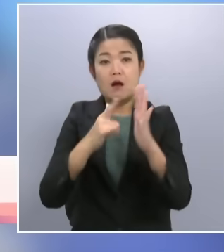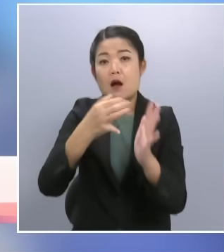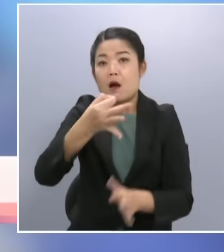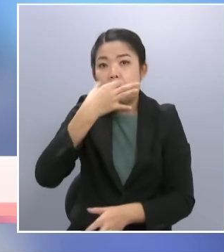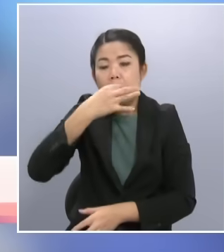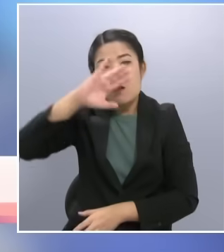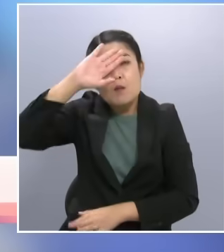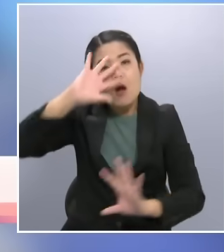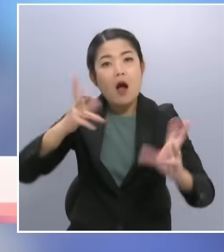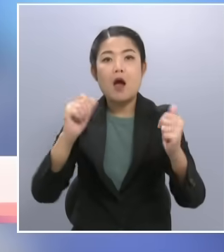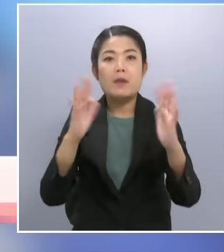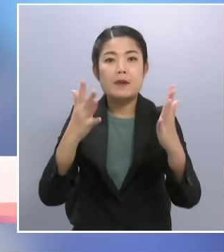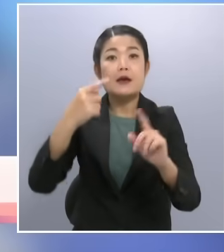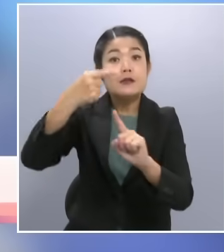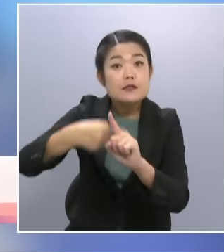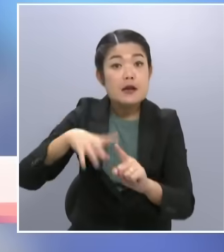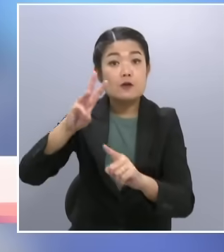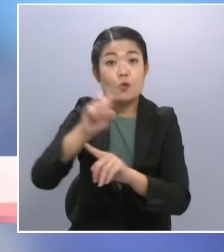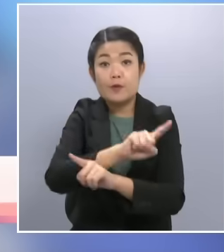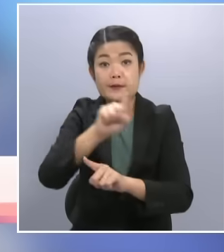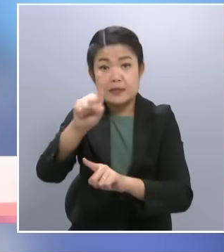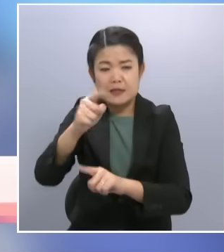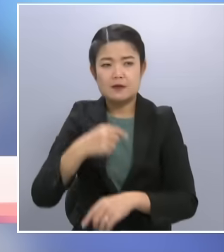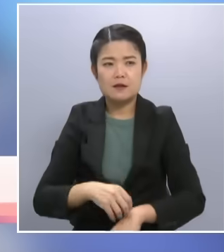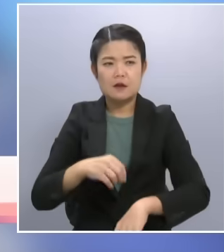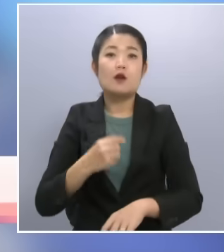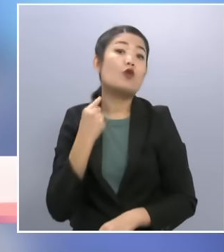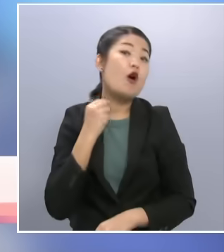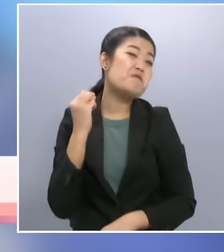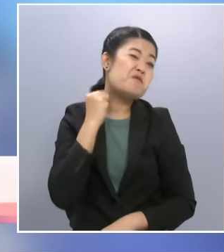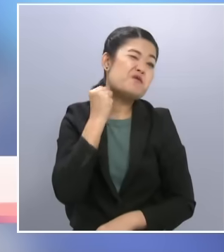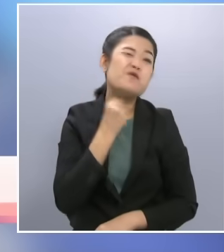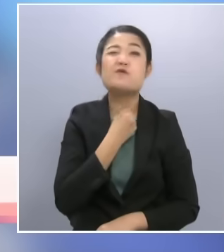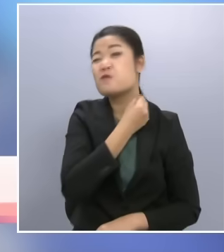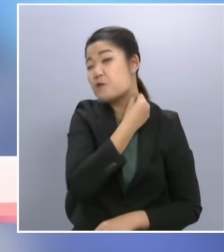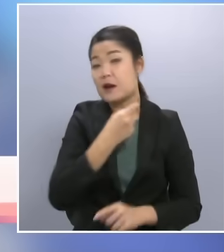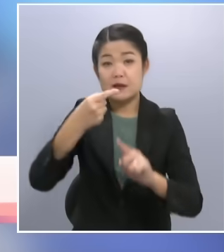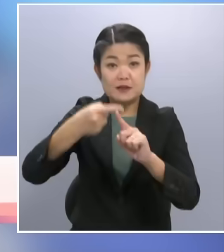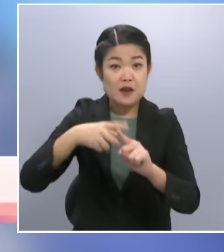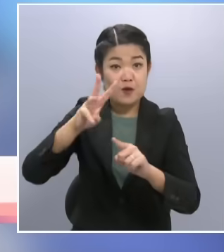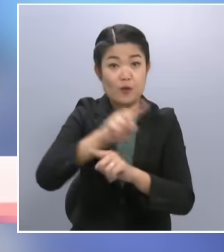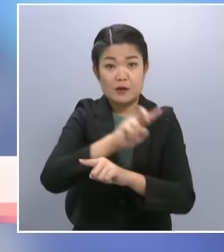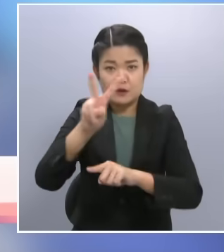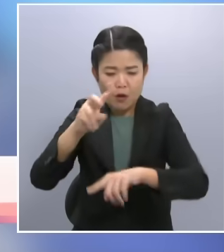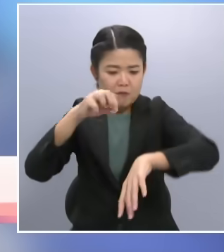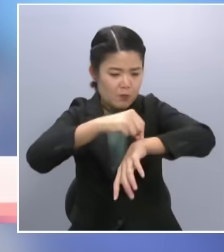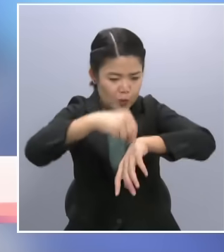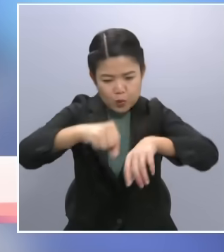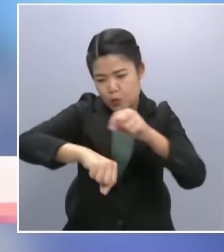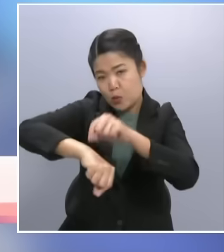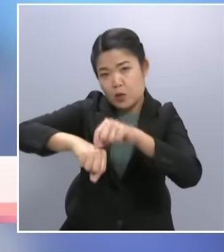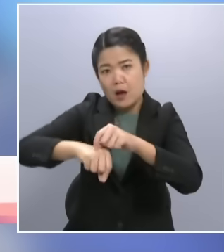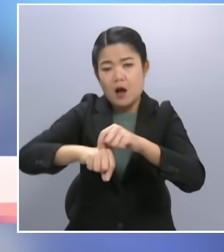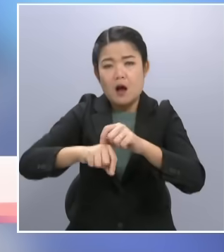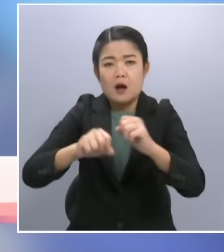ต่อมา 1มิถุนายนเธอเองมีผื่นขึ้นที่คอ 2มิถุนายนผื่นขึ้นที่มือแล้วก็มีอาการหนาว